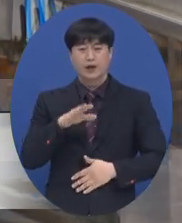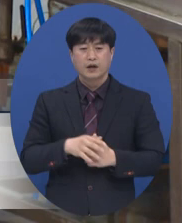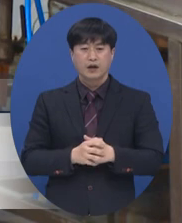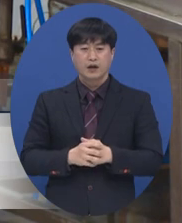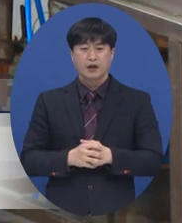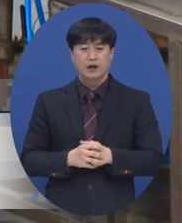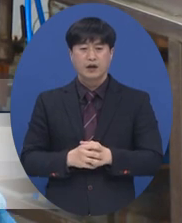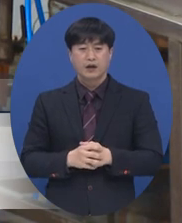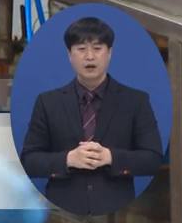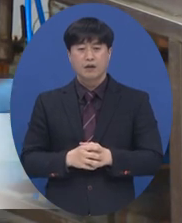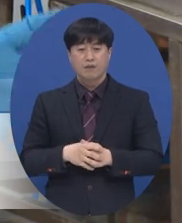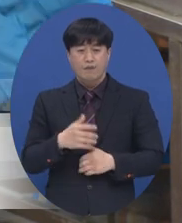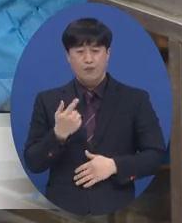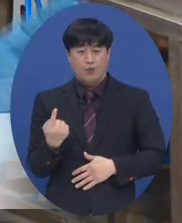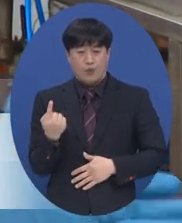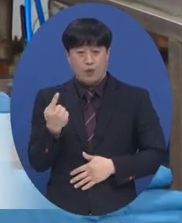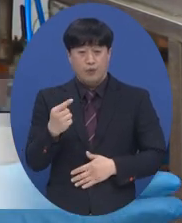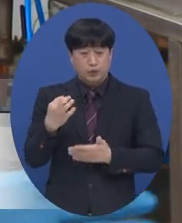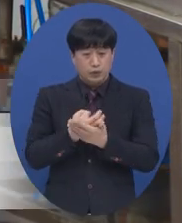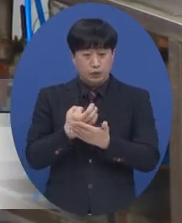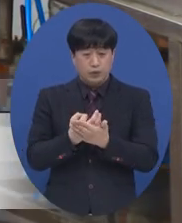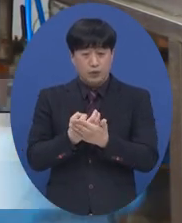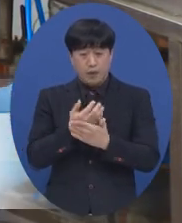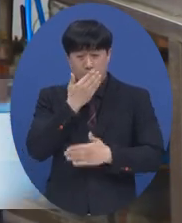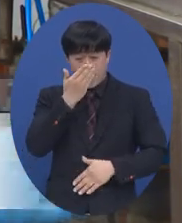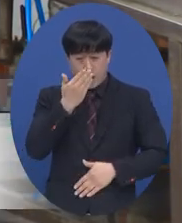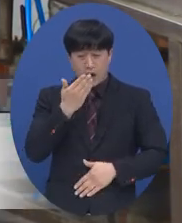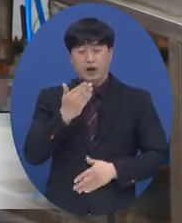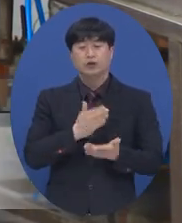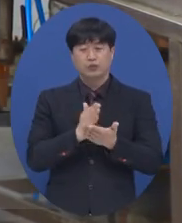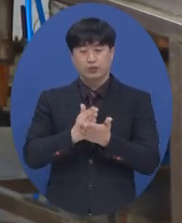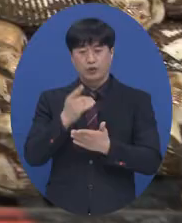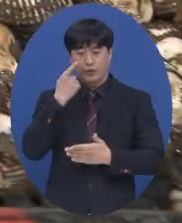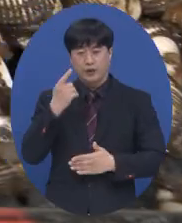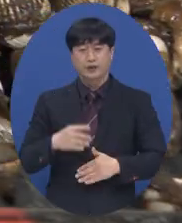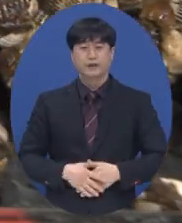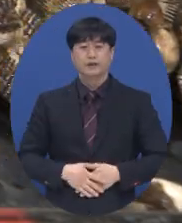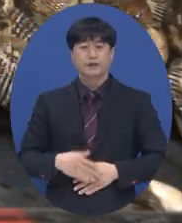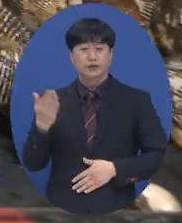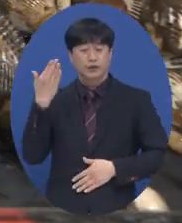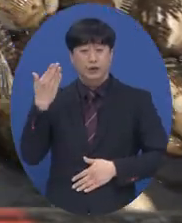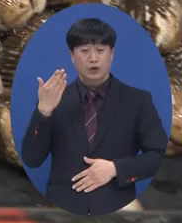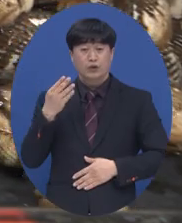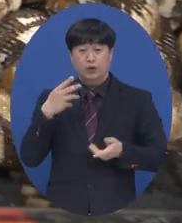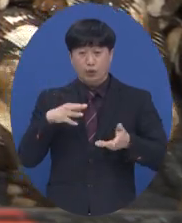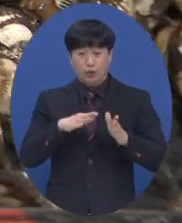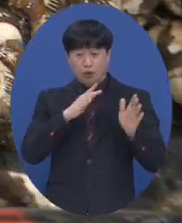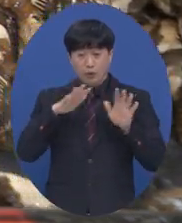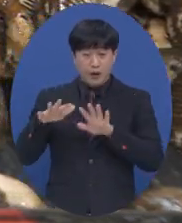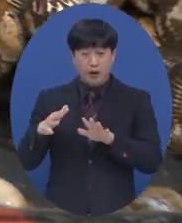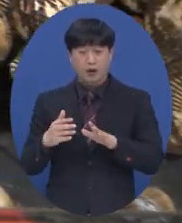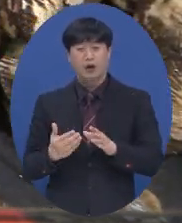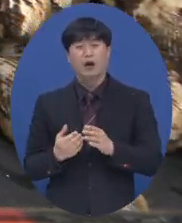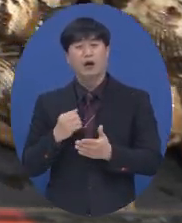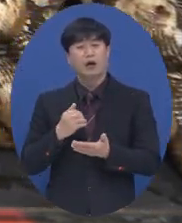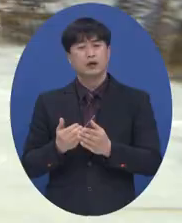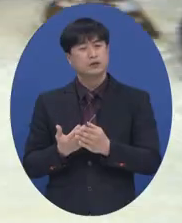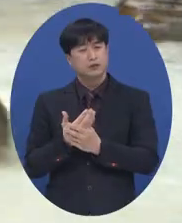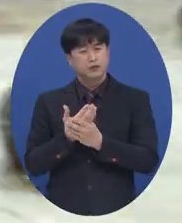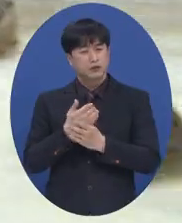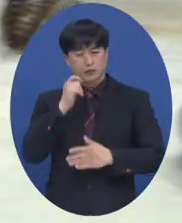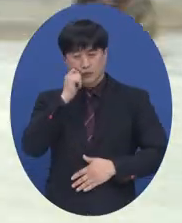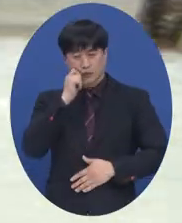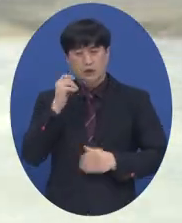하는데, 그러니까 이제 고소득을 올릴 수 있는 품종이라고 볼수 있습니다. 기존엔 경기 바다에선 자라지 않았기